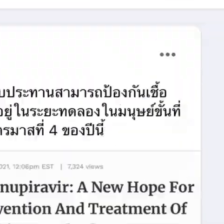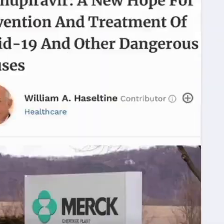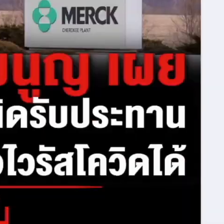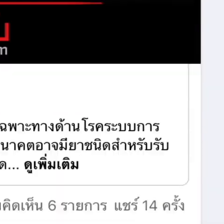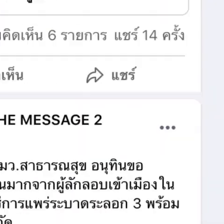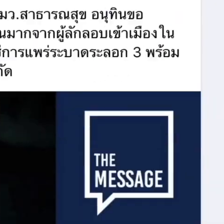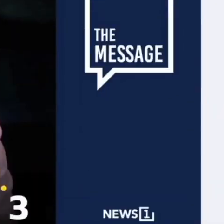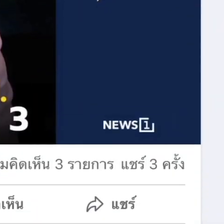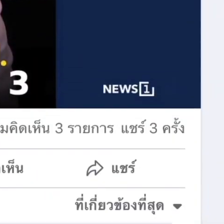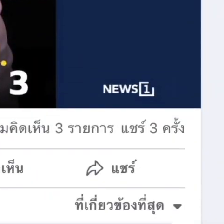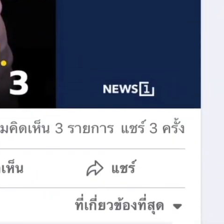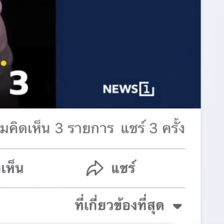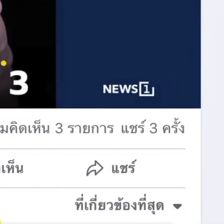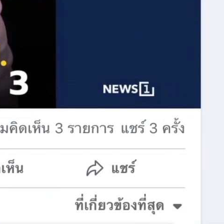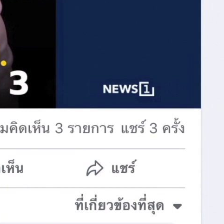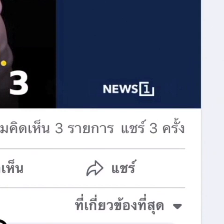กดแชร์ Page News 1